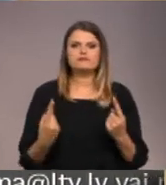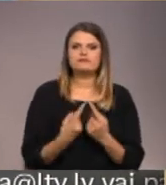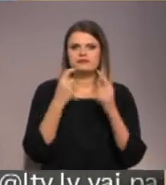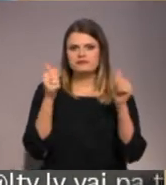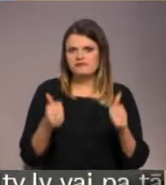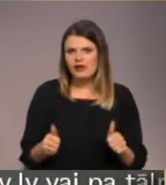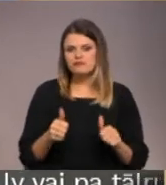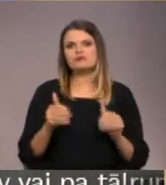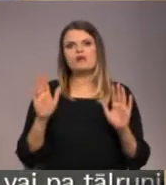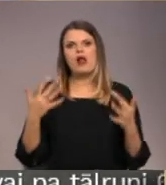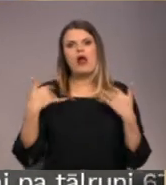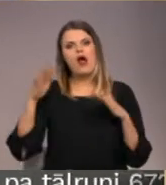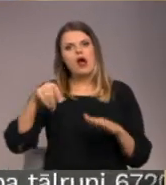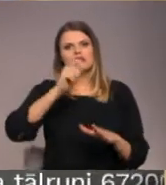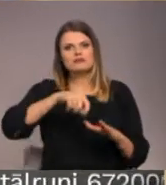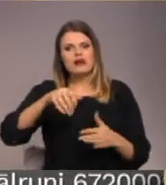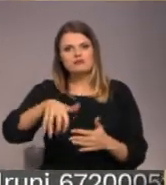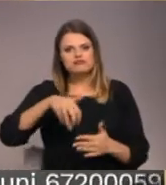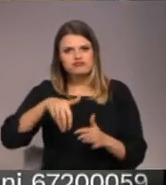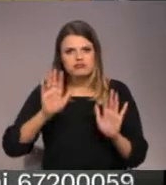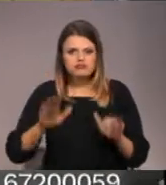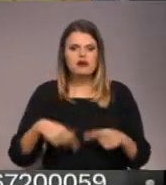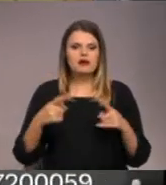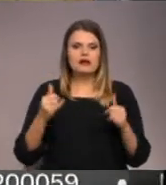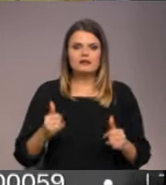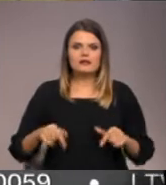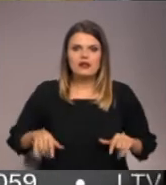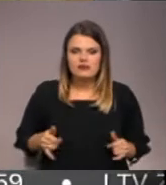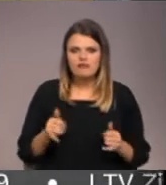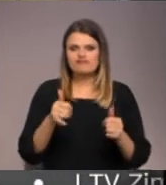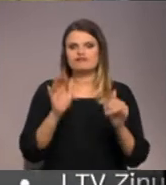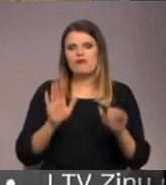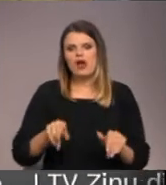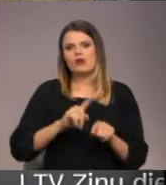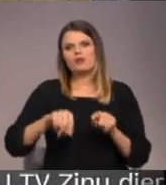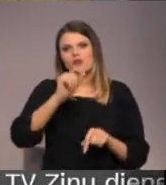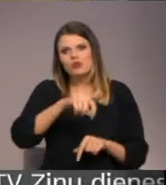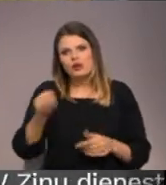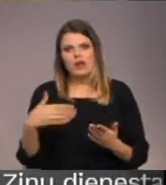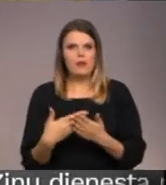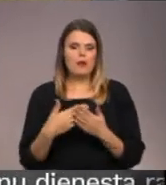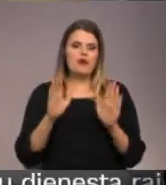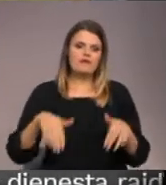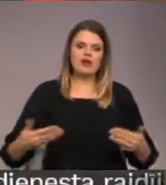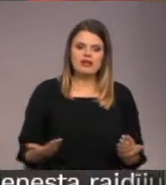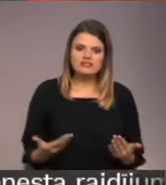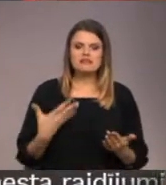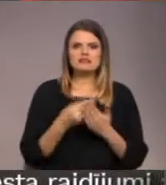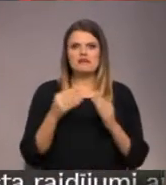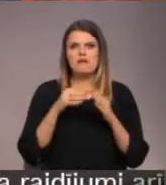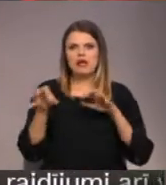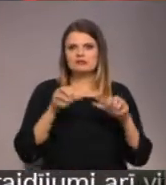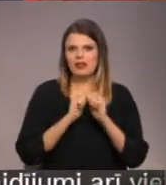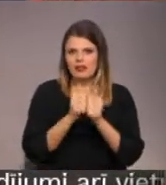būt āra dobis, kur cilvēks var arī riteņkrēslā piebraukt un savu burkānu iesēt. Viņš varētu šeit dzīvot arī ar saviem